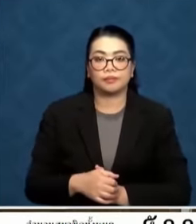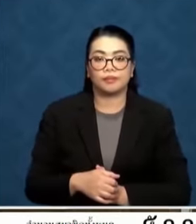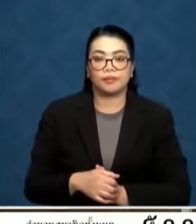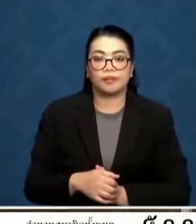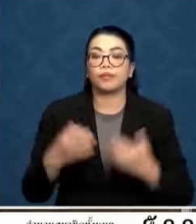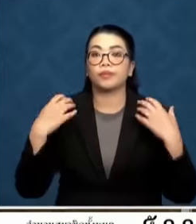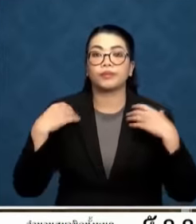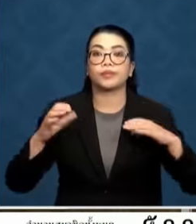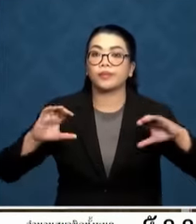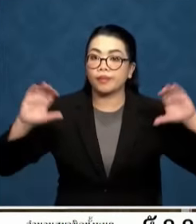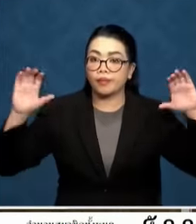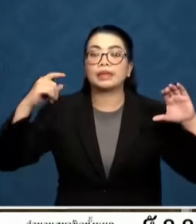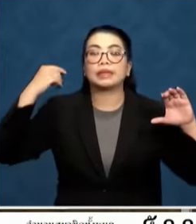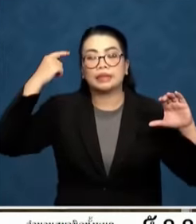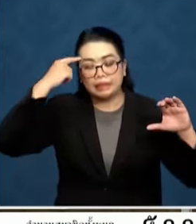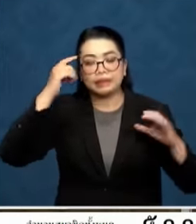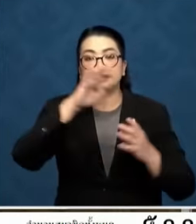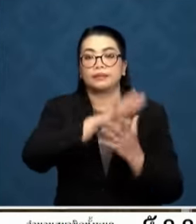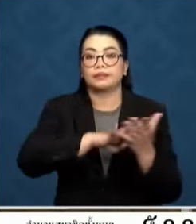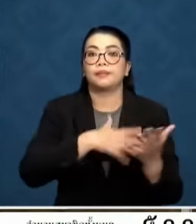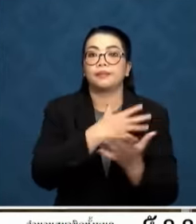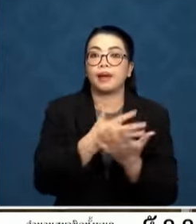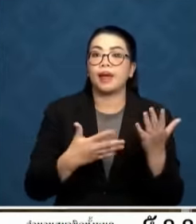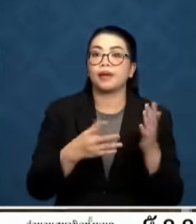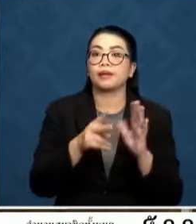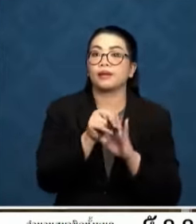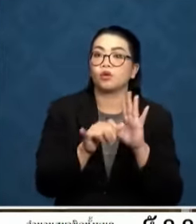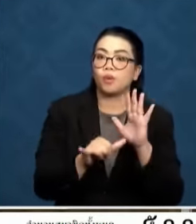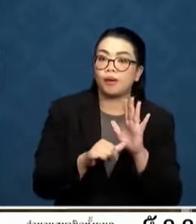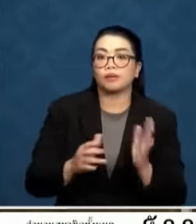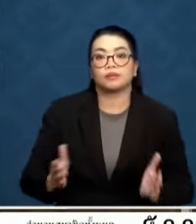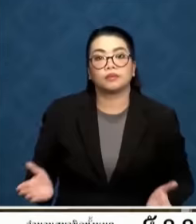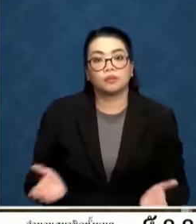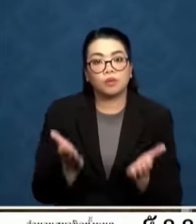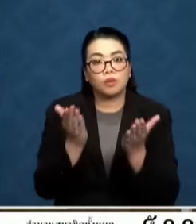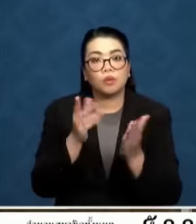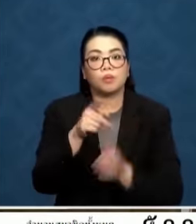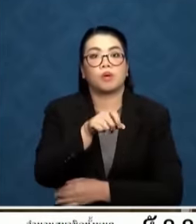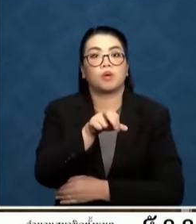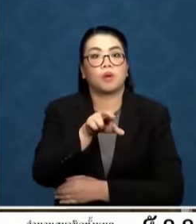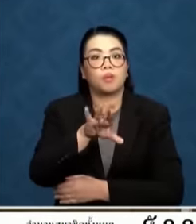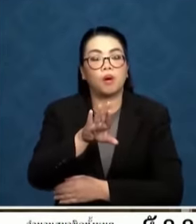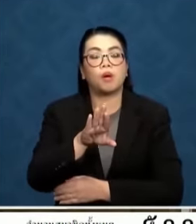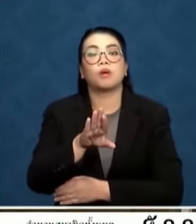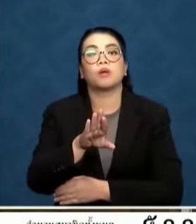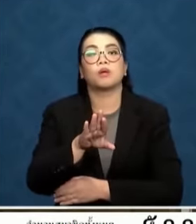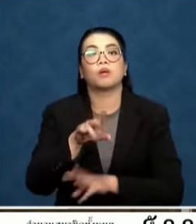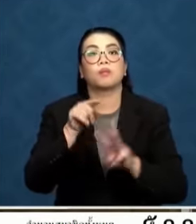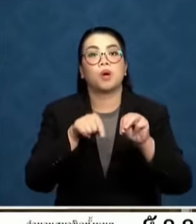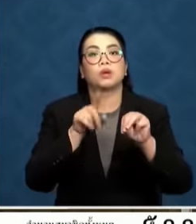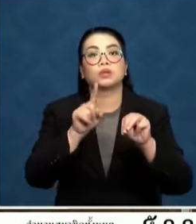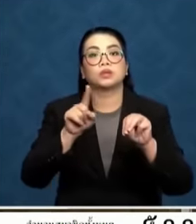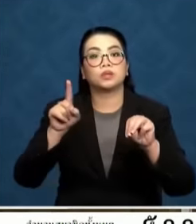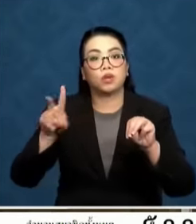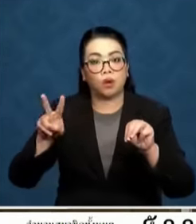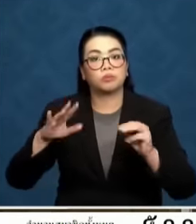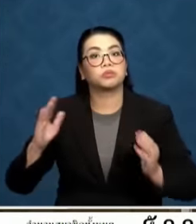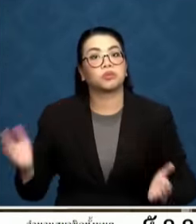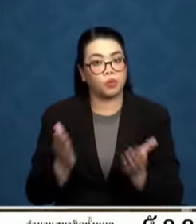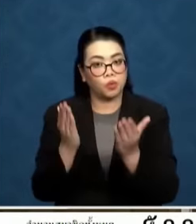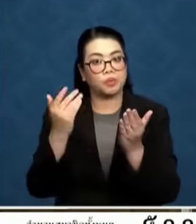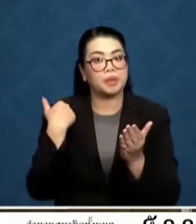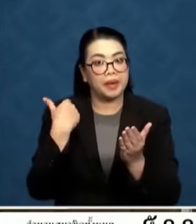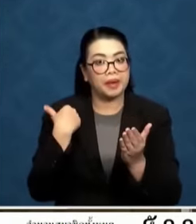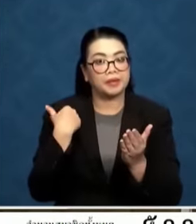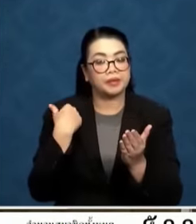รัฐบาลมีนโยบายจะเสนอหรือสนับสนุนพระราชบัญญัตินิรโทษกรรมหรือไม่ช่วยตอบ